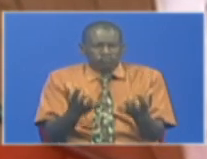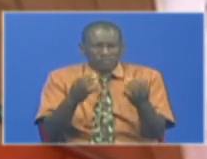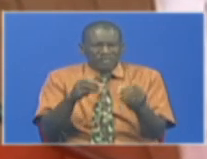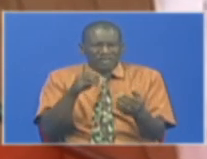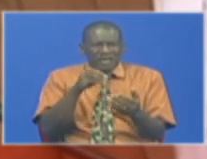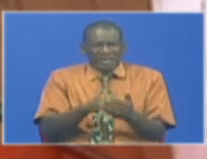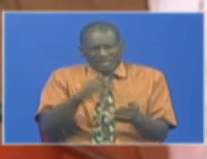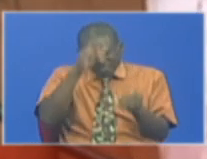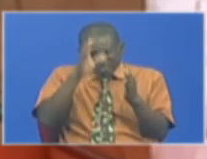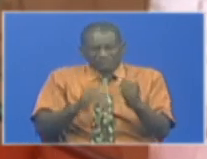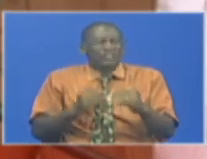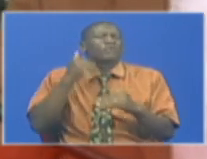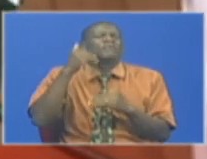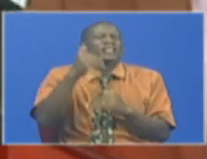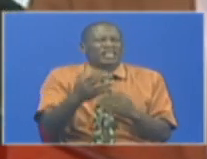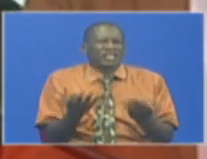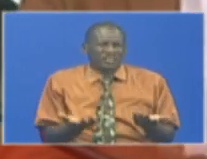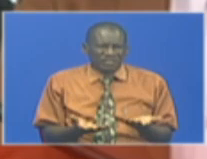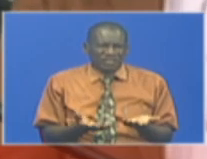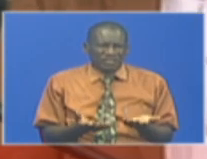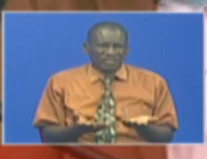governor anafuata pia. Sasa